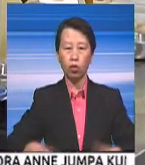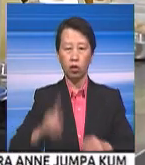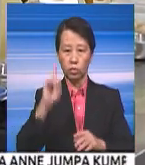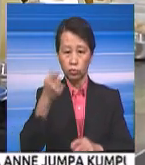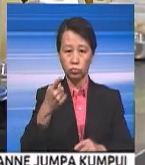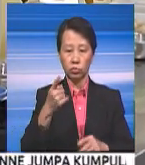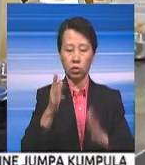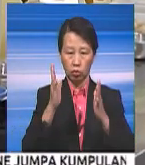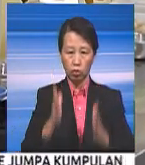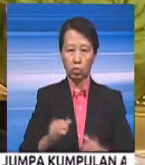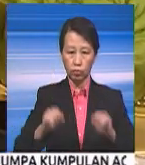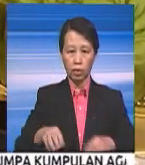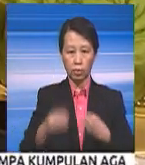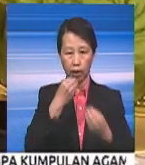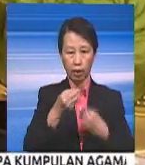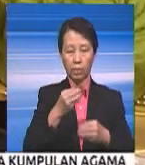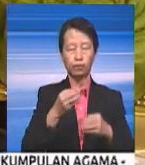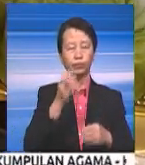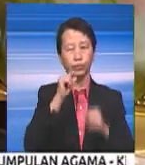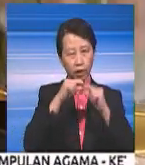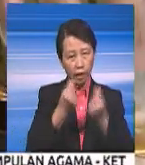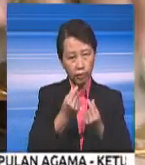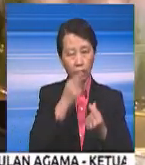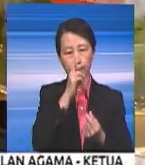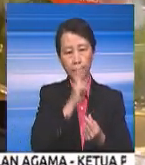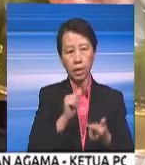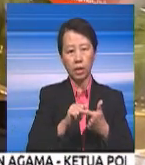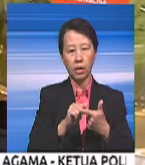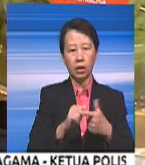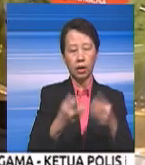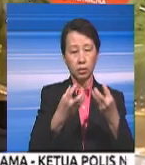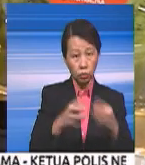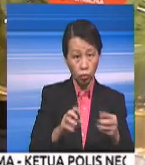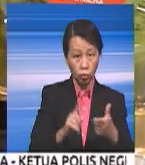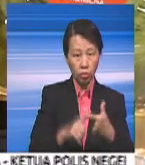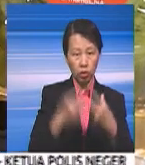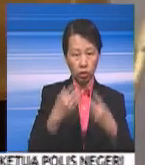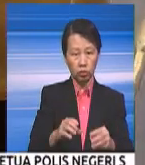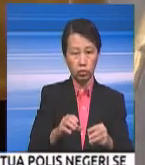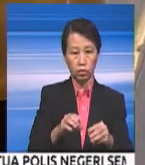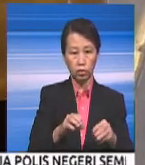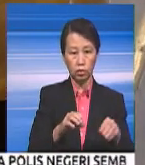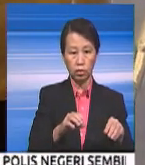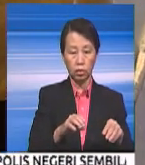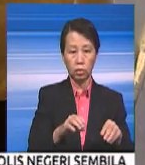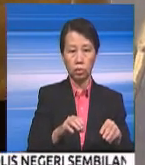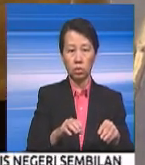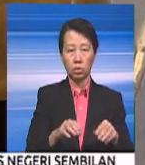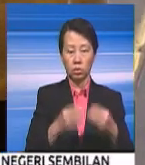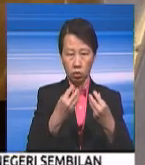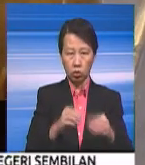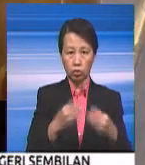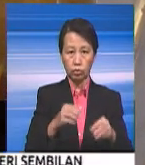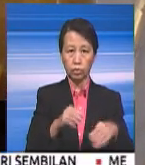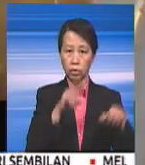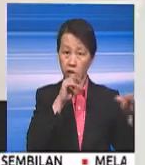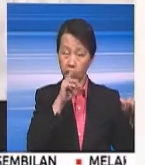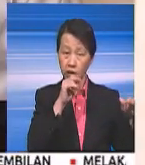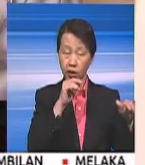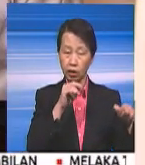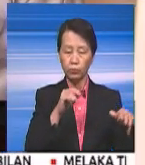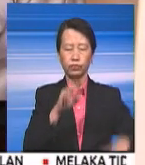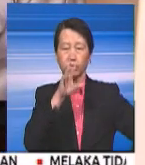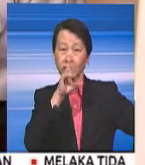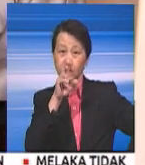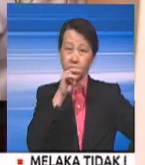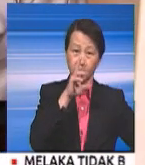makan kacang merah dengan telur itik. Telur itik tu bukan telur itik biasa tau. Kuning telur itik masin tau.